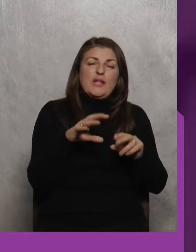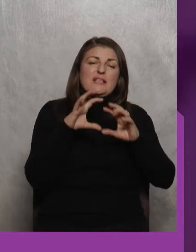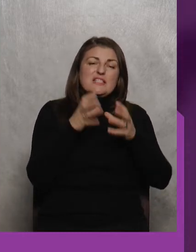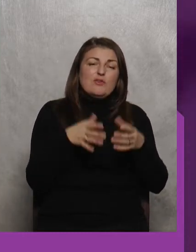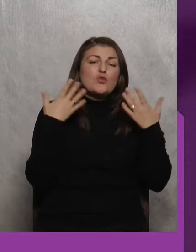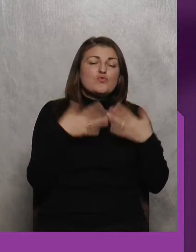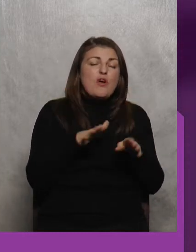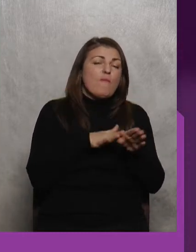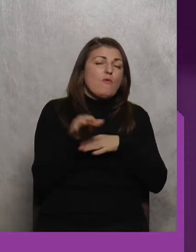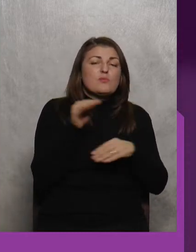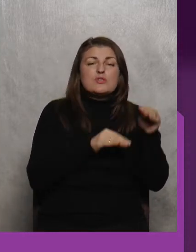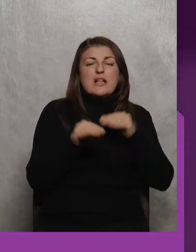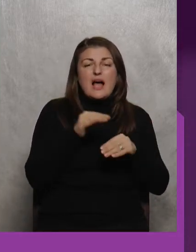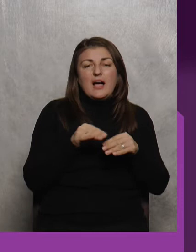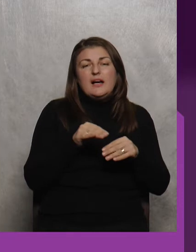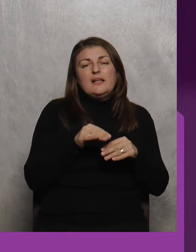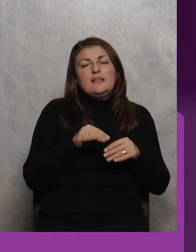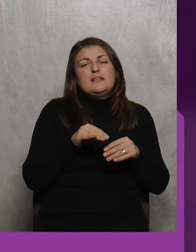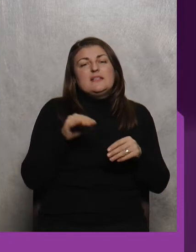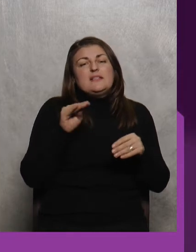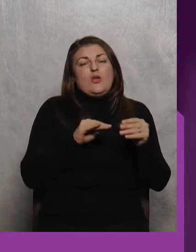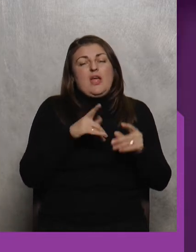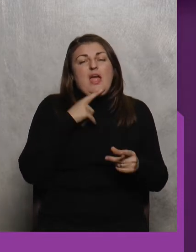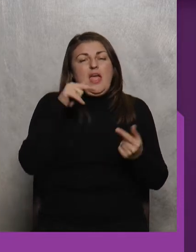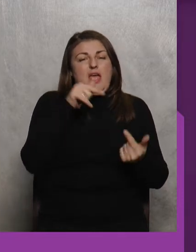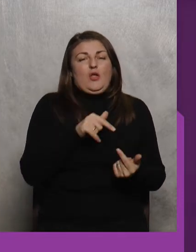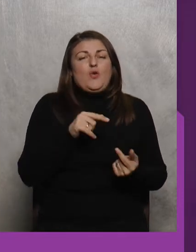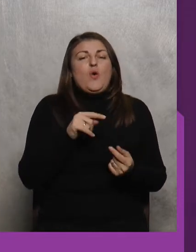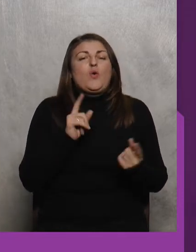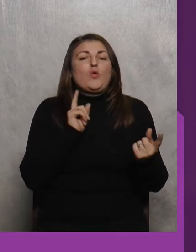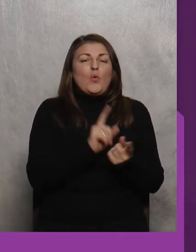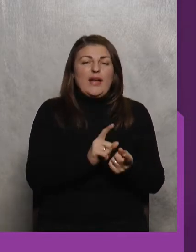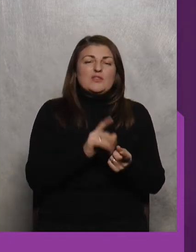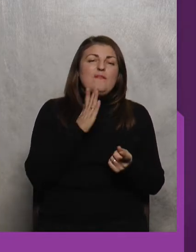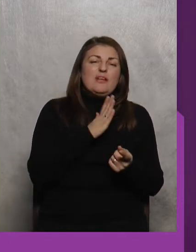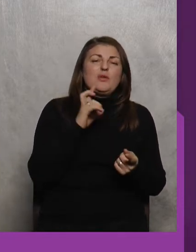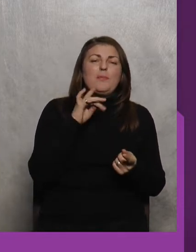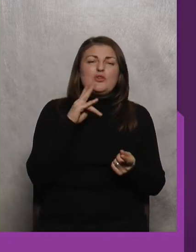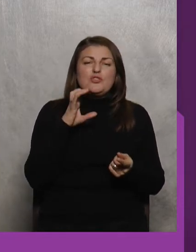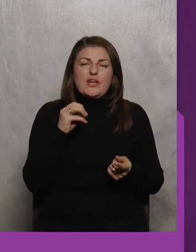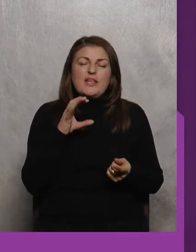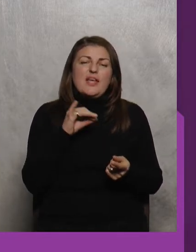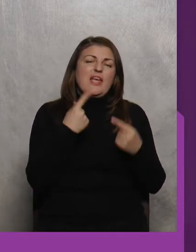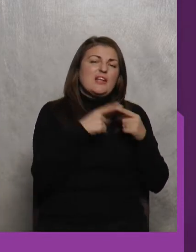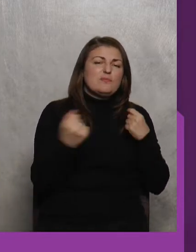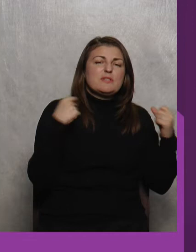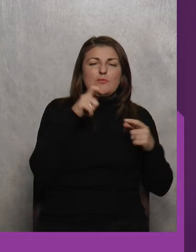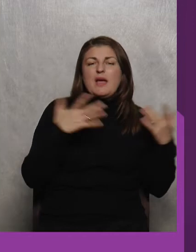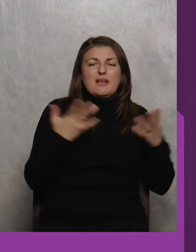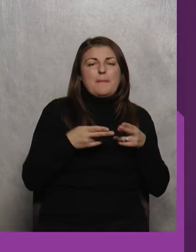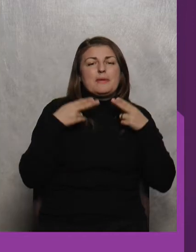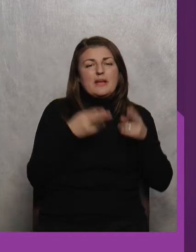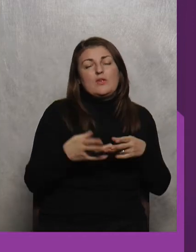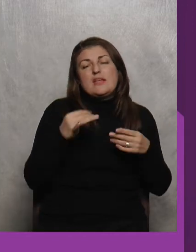вже в повному складі складуть гідну конкуренцію і Віктору Браченні, і іншим спортсменам, які